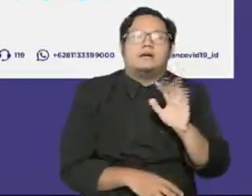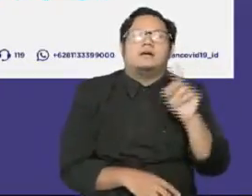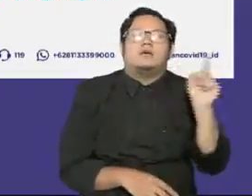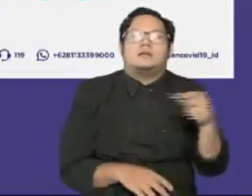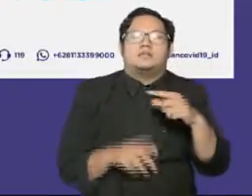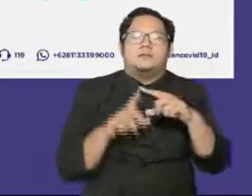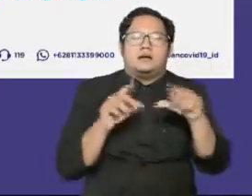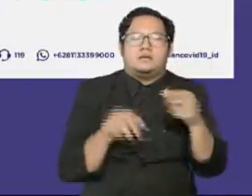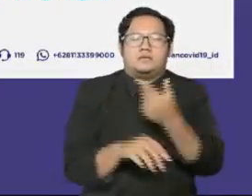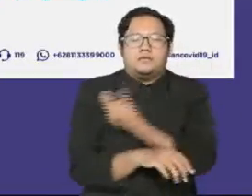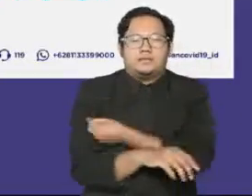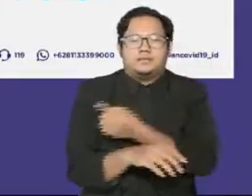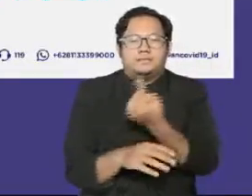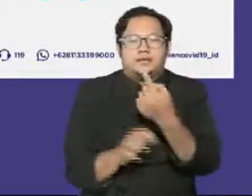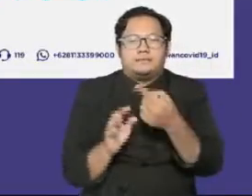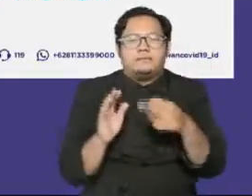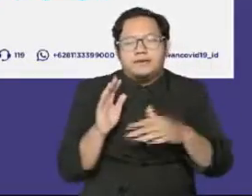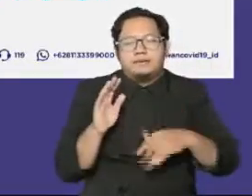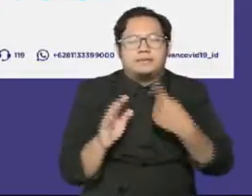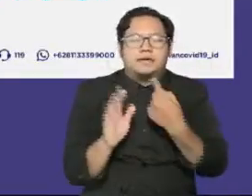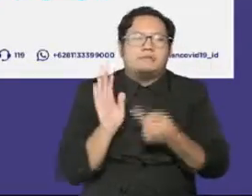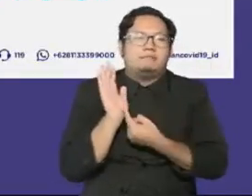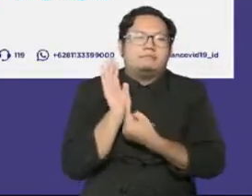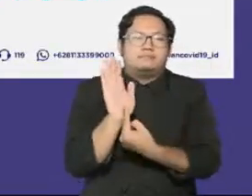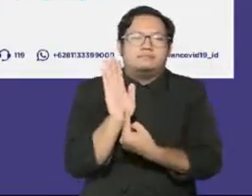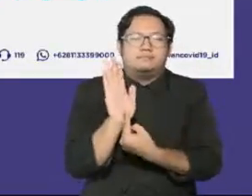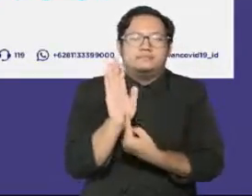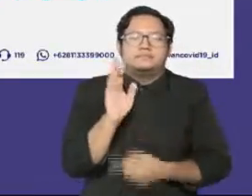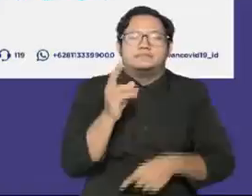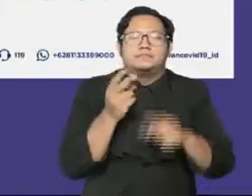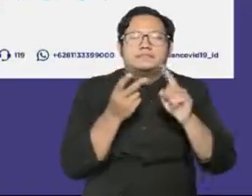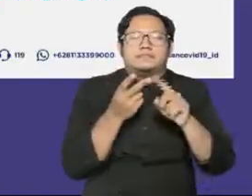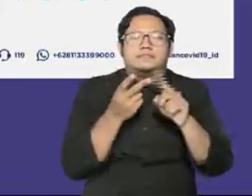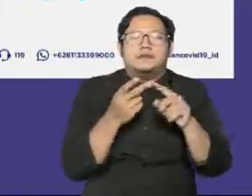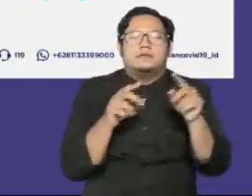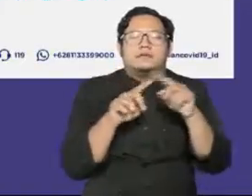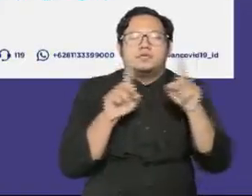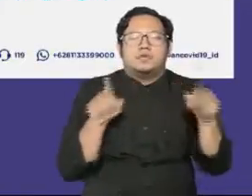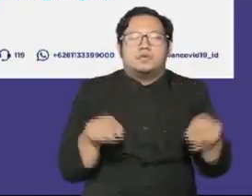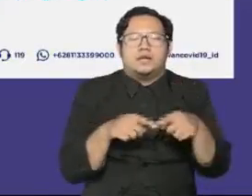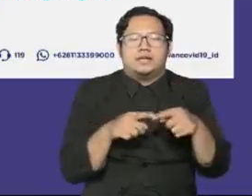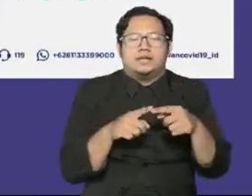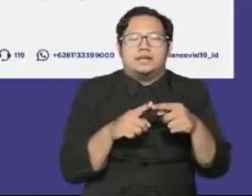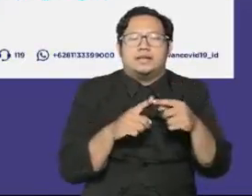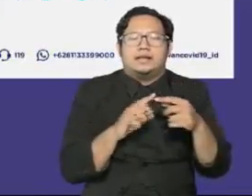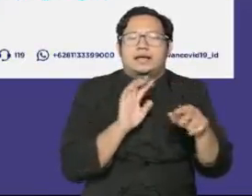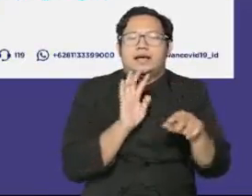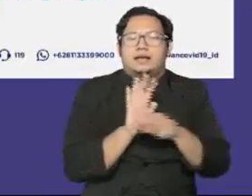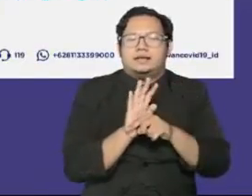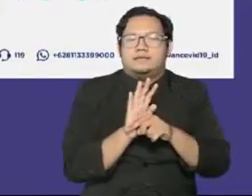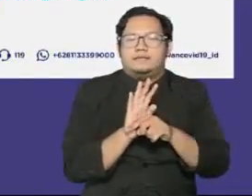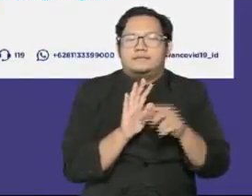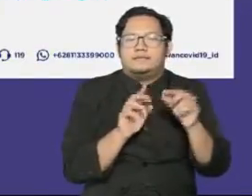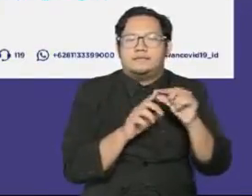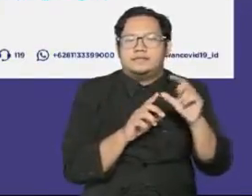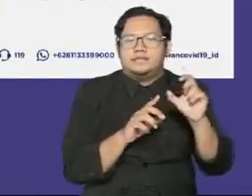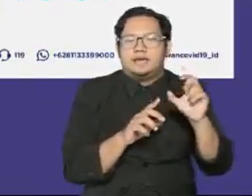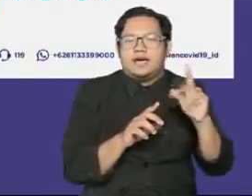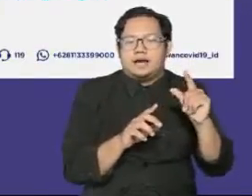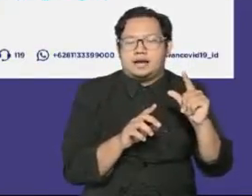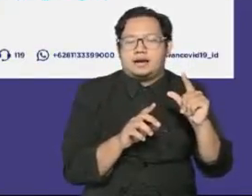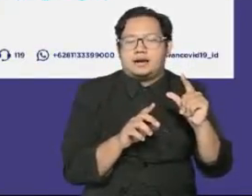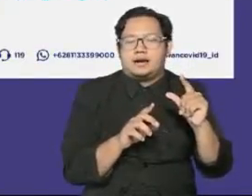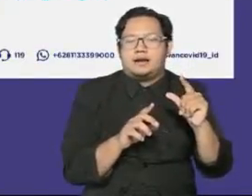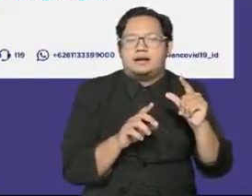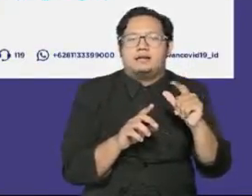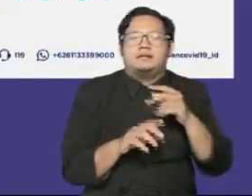minimal vaksinasi dosis pertama dan surat keterangan hasil negatif tes arti PCR yang sampelnya diambil dalam